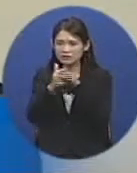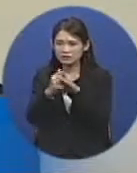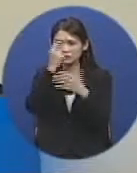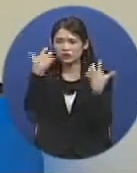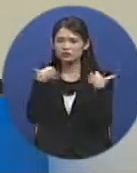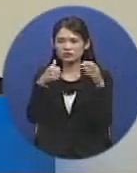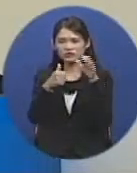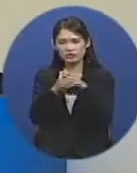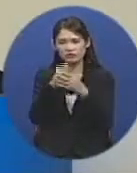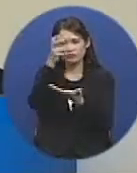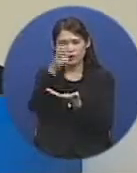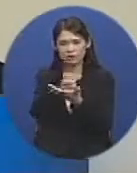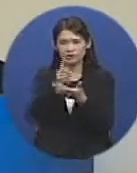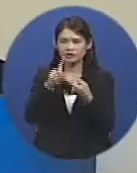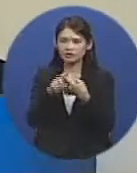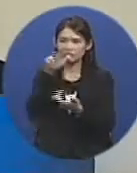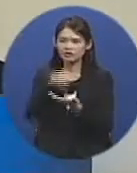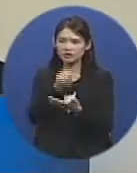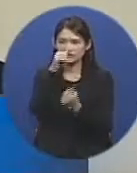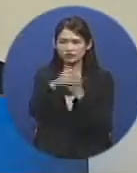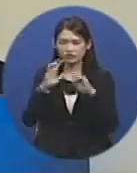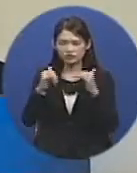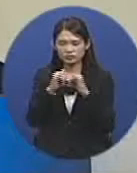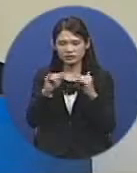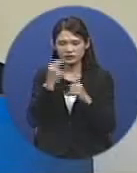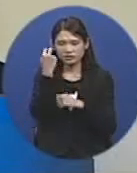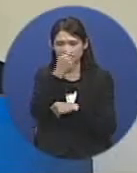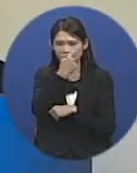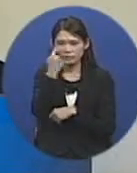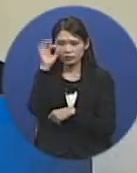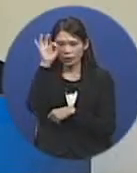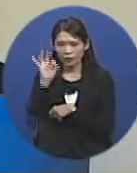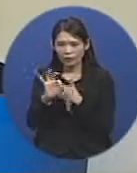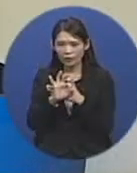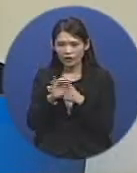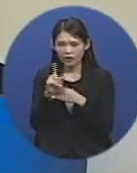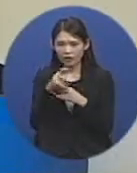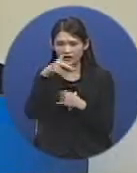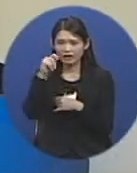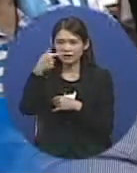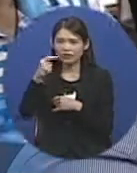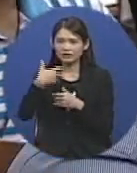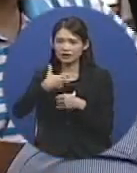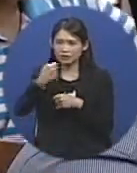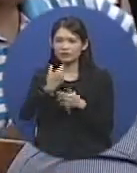있느냐라고 하는 약간 법률적인 문제가 있기 때문에 국민의 시각에 보면 과연 어떠한가라고 하는 좀 객관성을 확보할